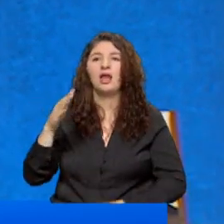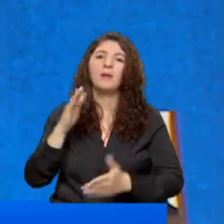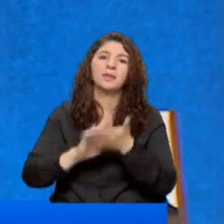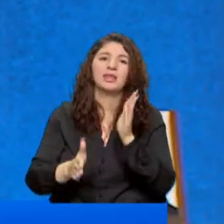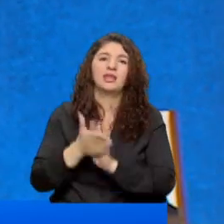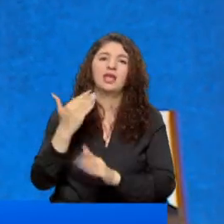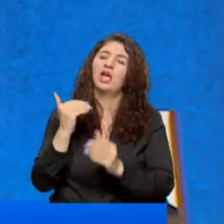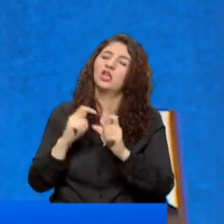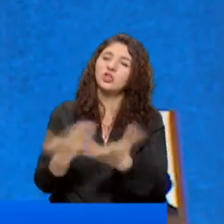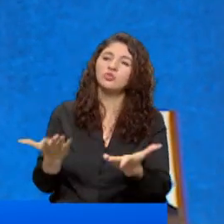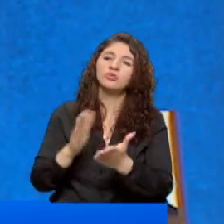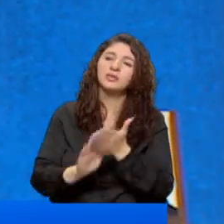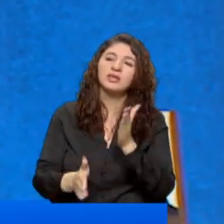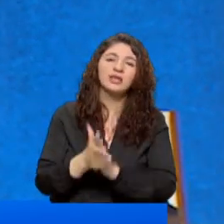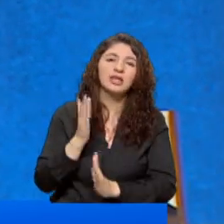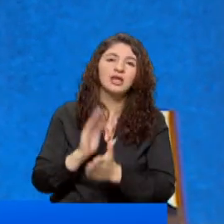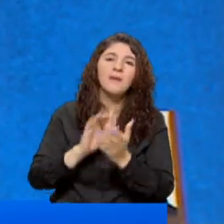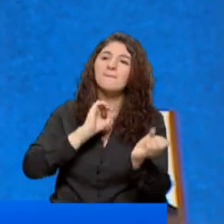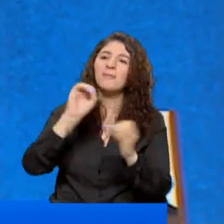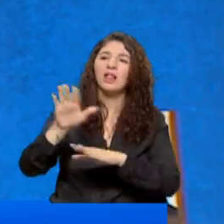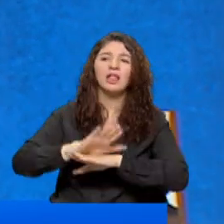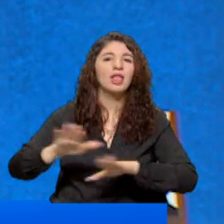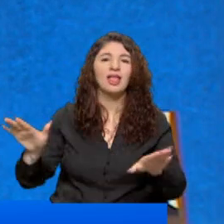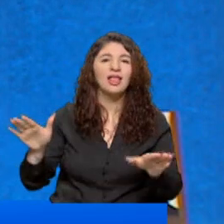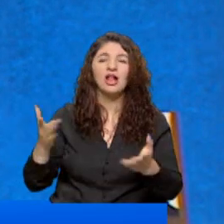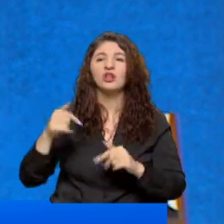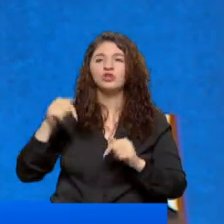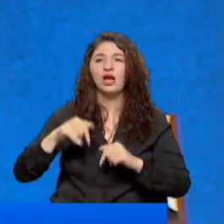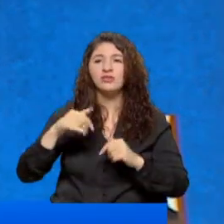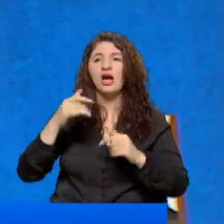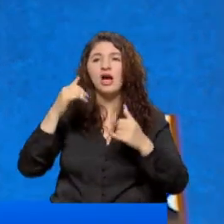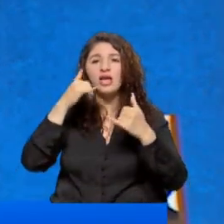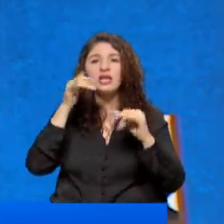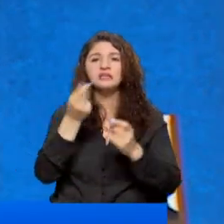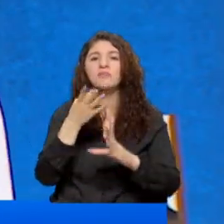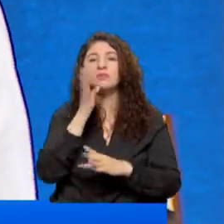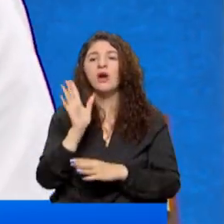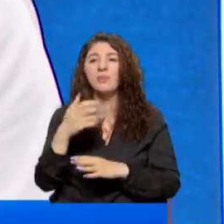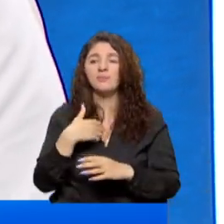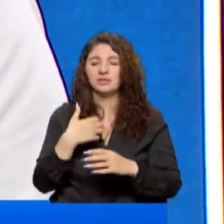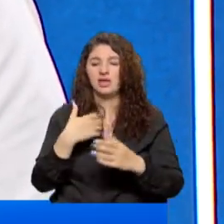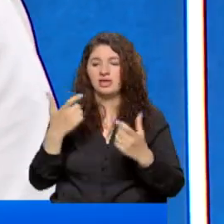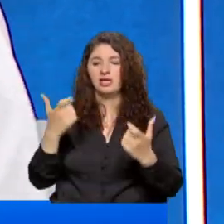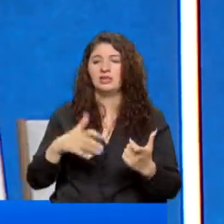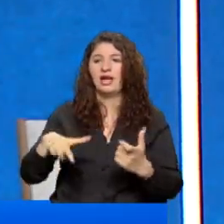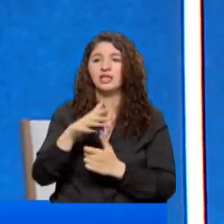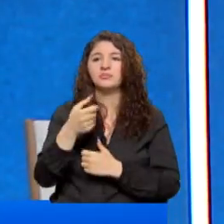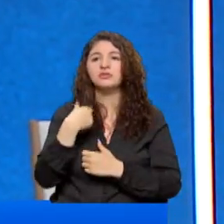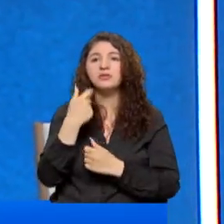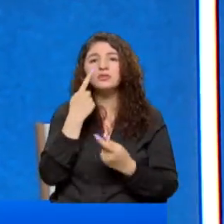olsun Öyle mi Tabii bitti şu anda hayvan sayıları bilinmiyor ama biz kendimiz